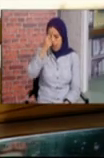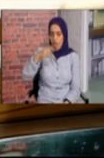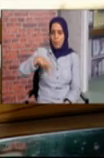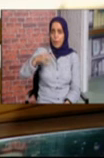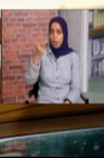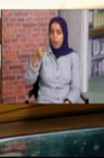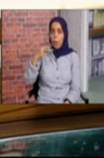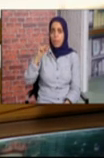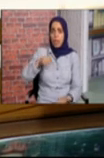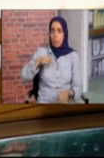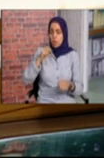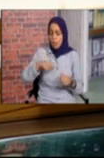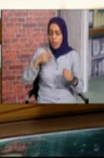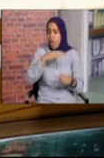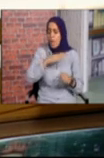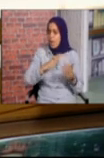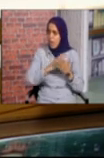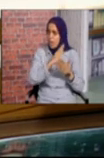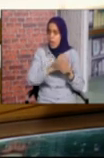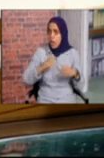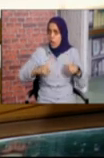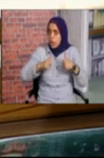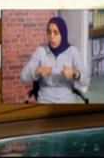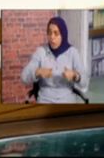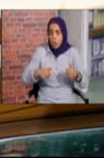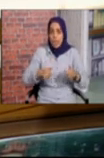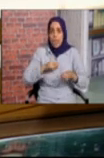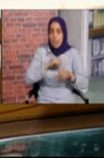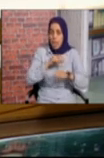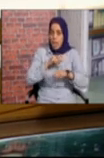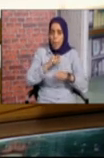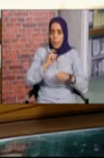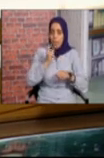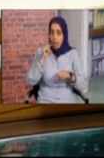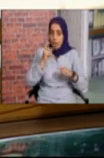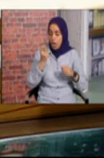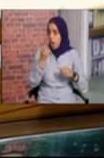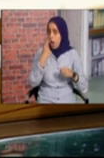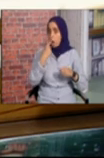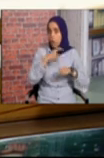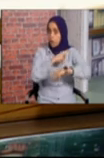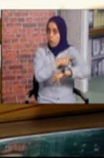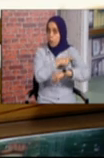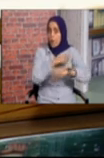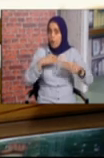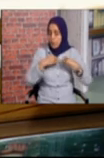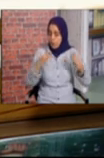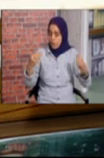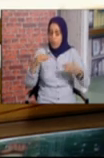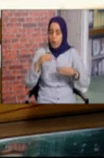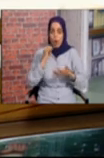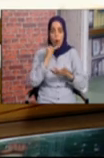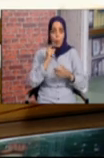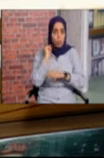8275 موظف بالجهاز الإداري للدولة يتقدمون للعلاج من الإدمان تزامنا مع إصدار قانون فصل الموظفين